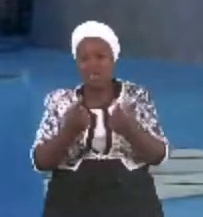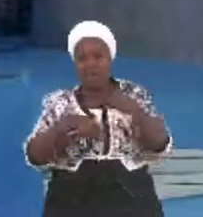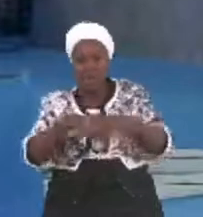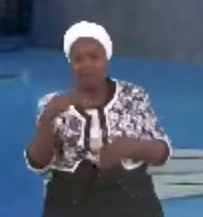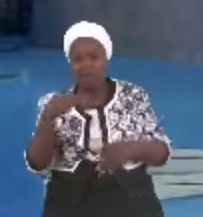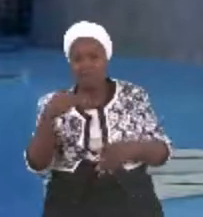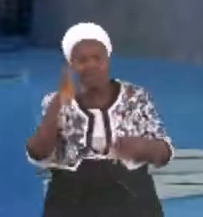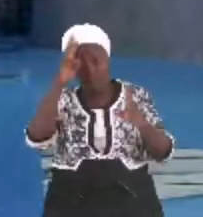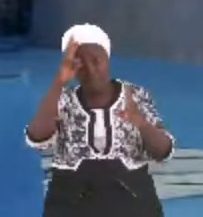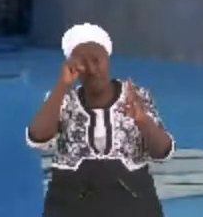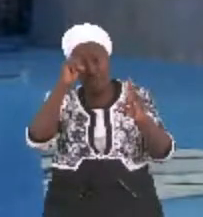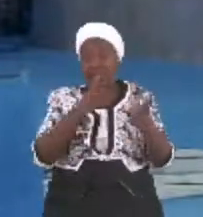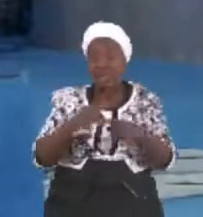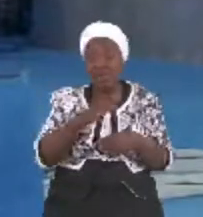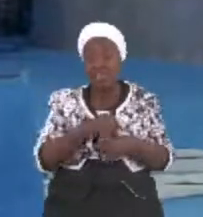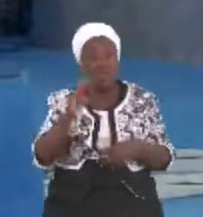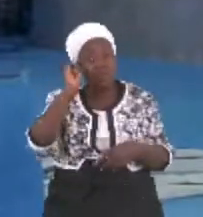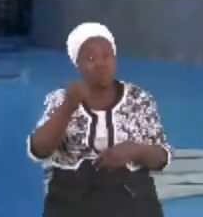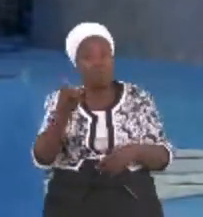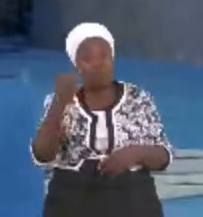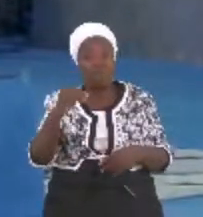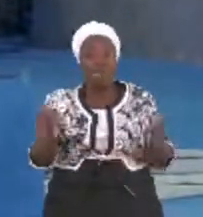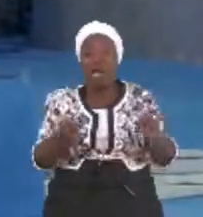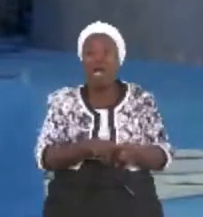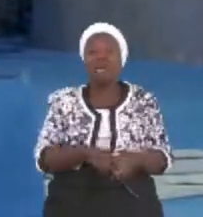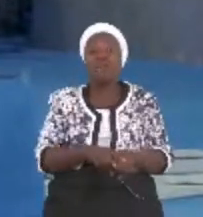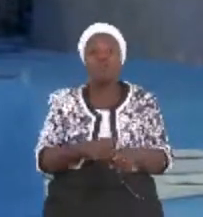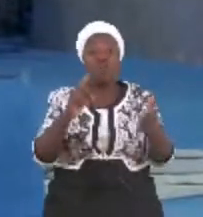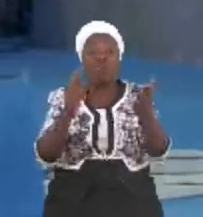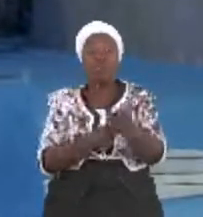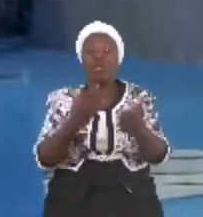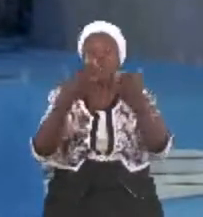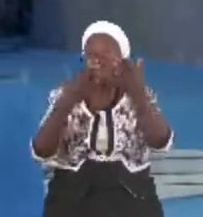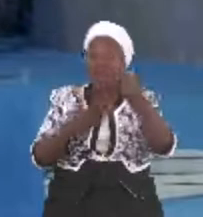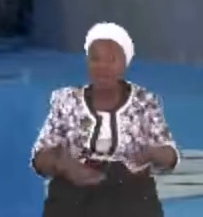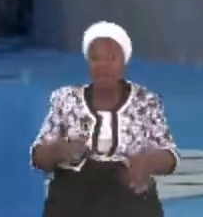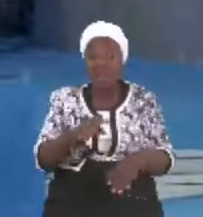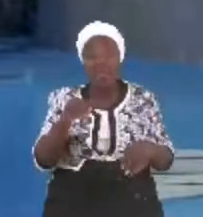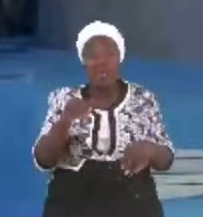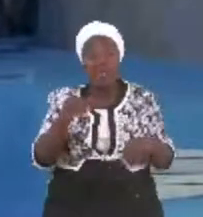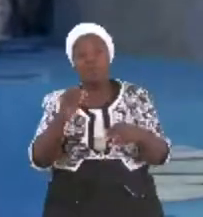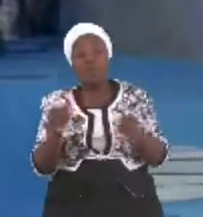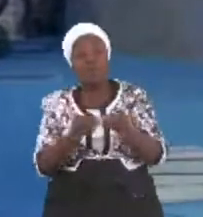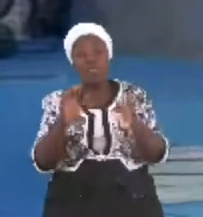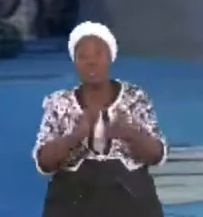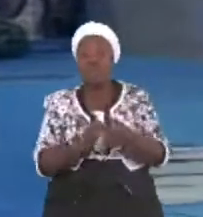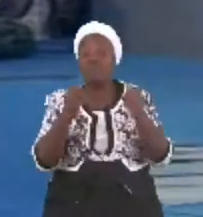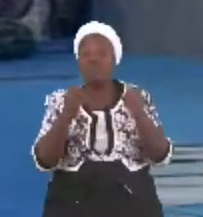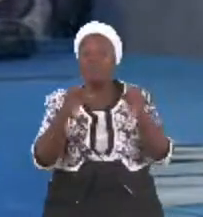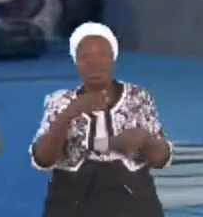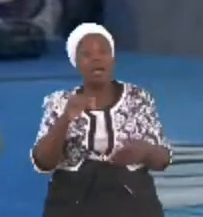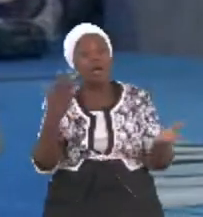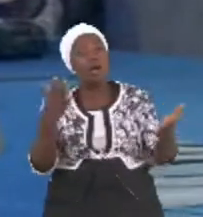sortit en l'agitant avec une grande violence. L'enfant devint comme mort, de ce que plusieurs disaient qu'il était